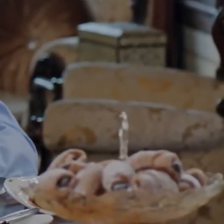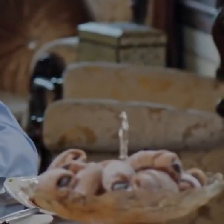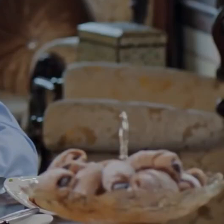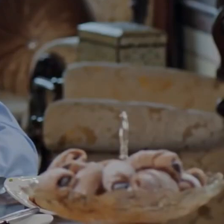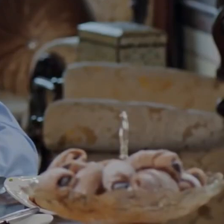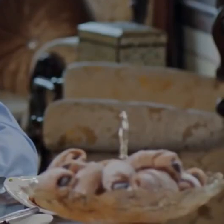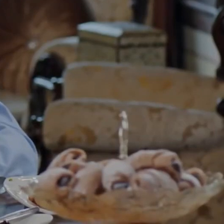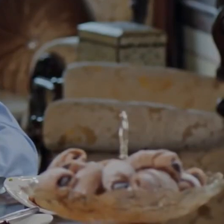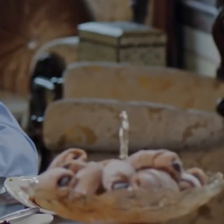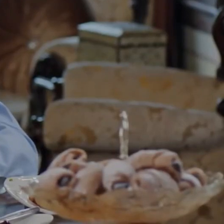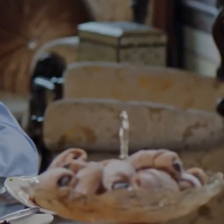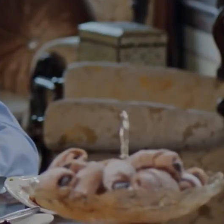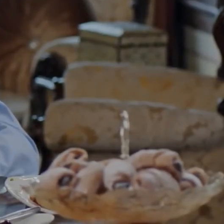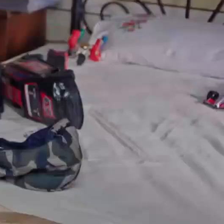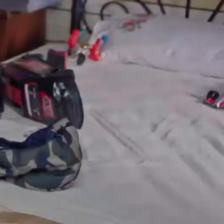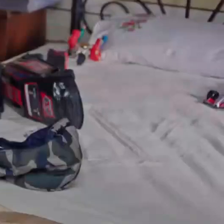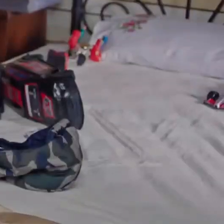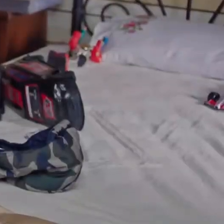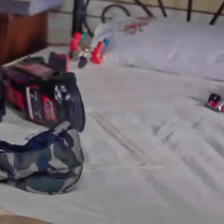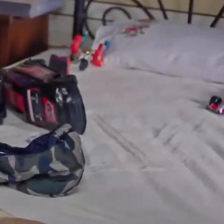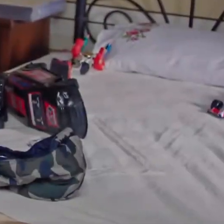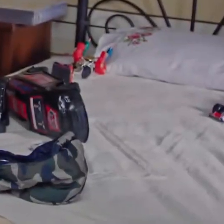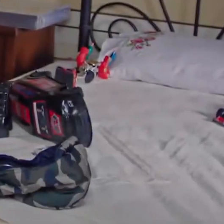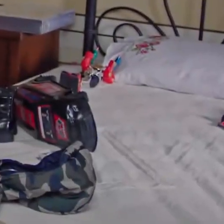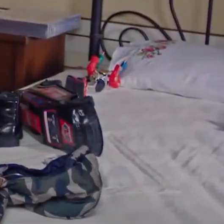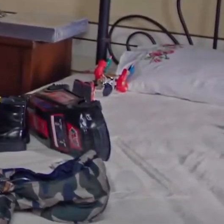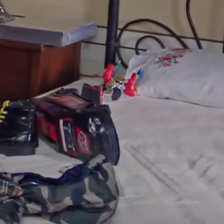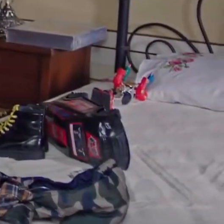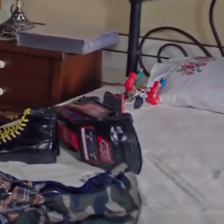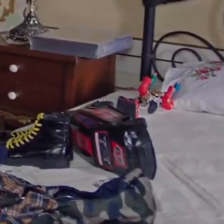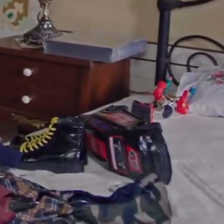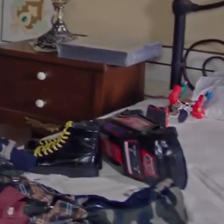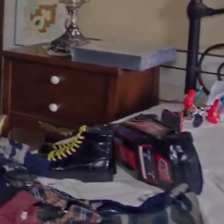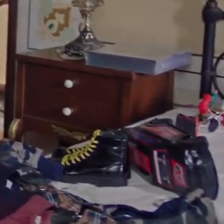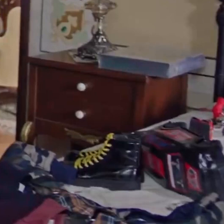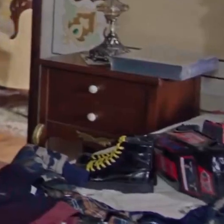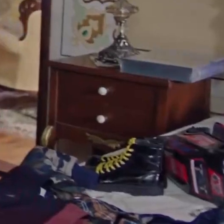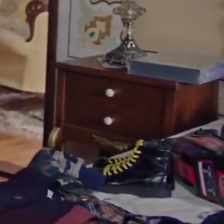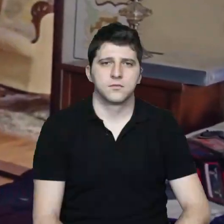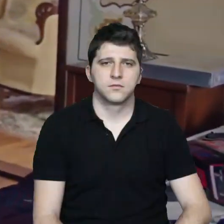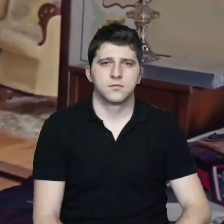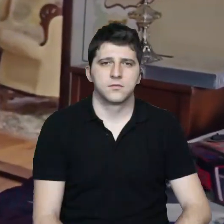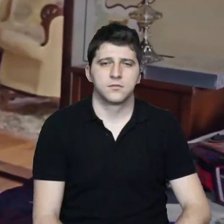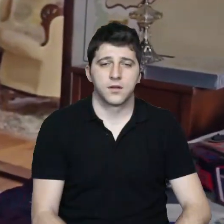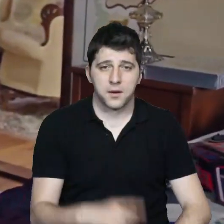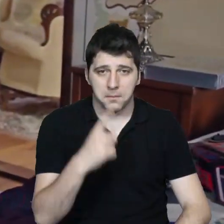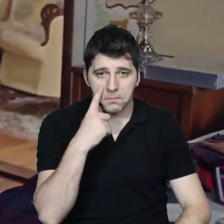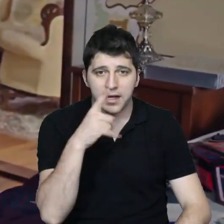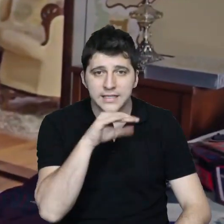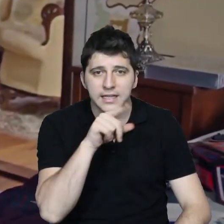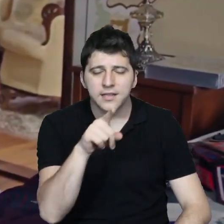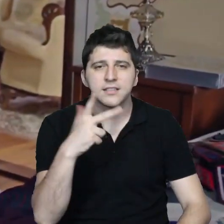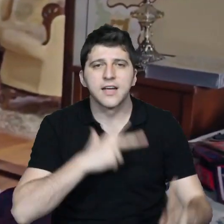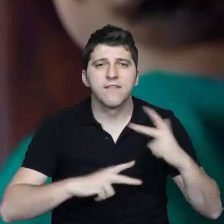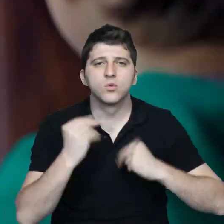beline kenarları fırfırlı bir önlük takıyor. Kumral balık etli bir kadın odada Arda'nın kıyafetlerini askıya asıyor. Bak deden senin için ne